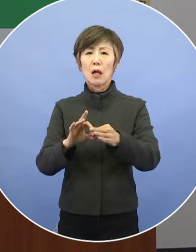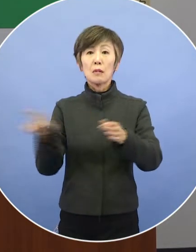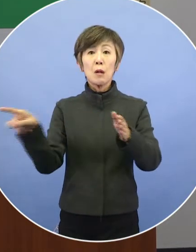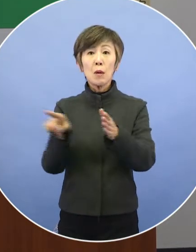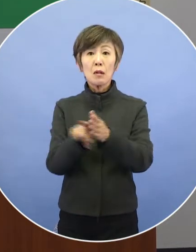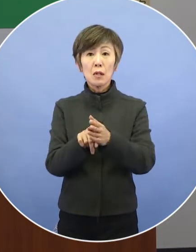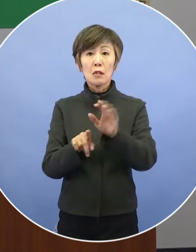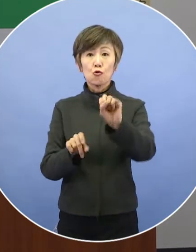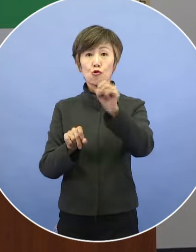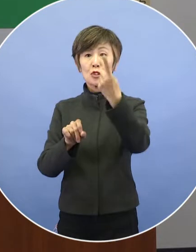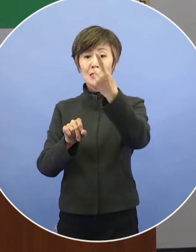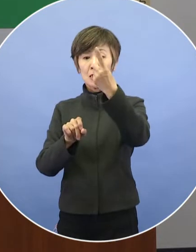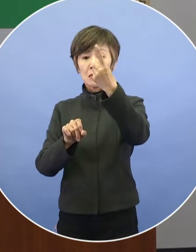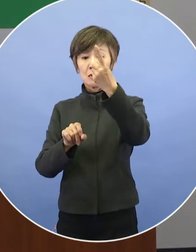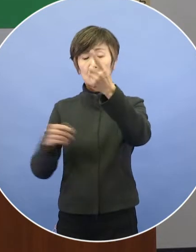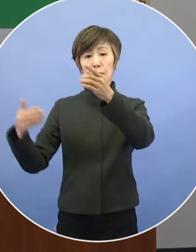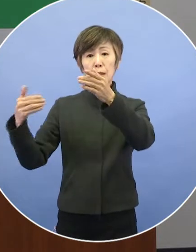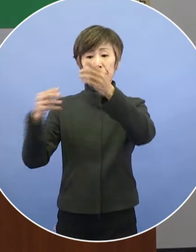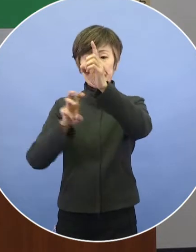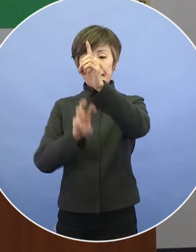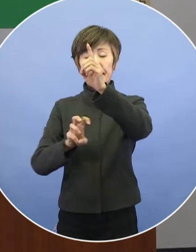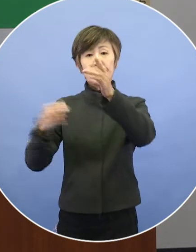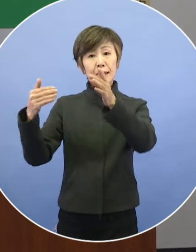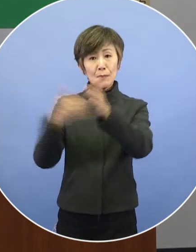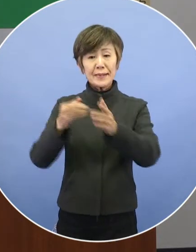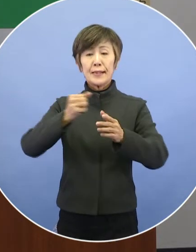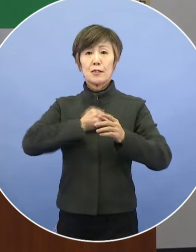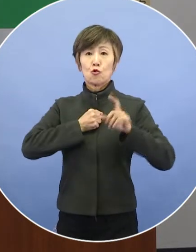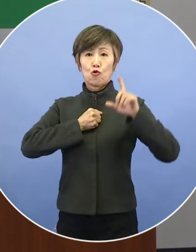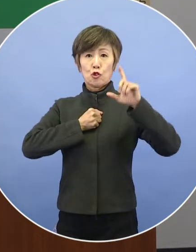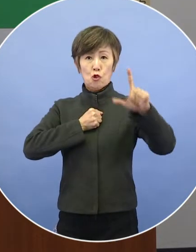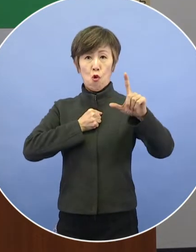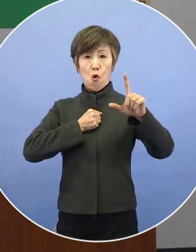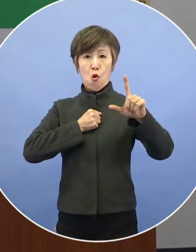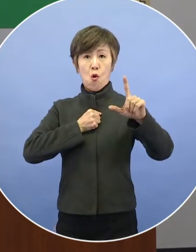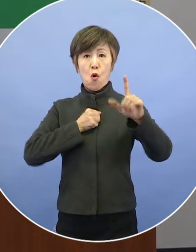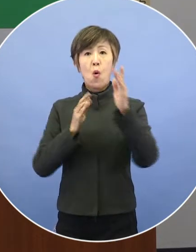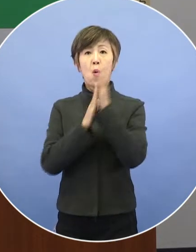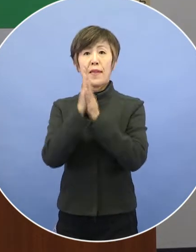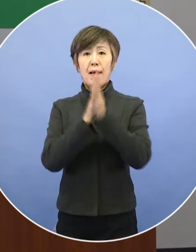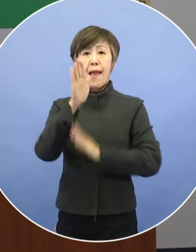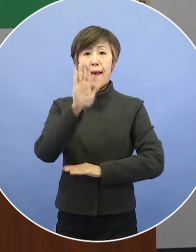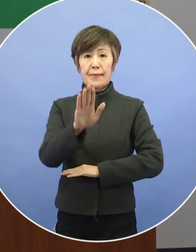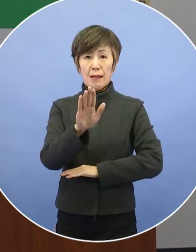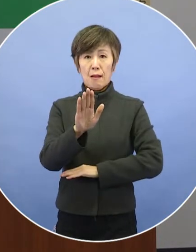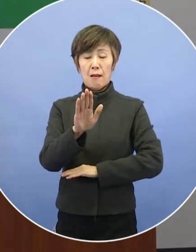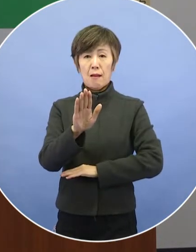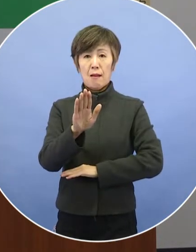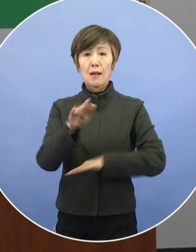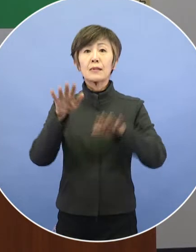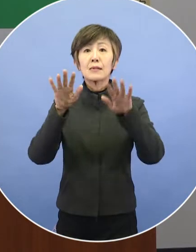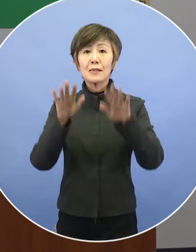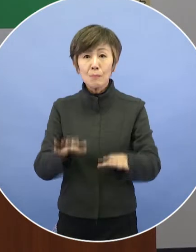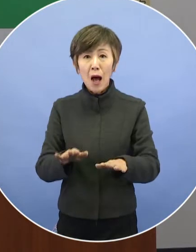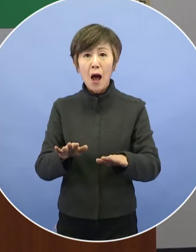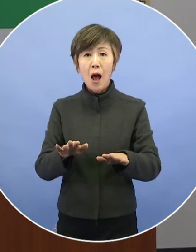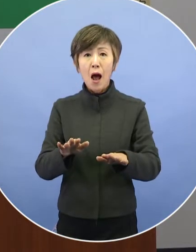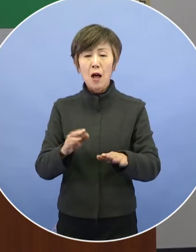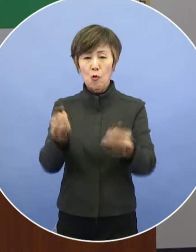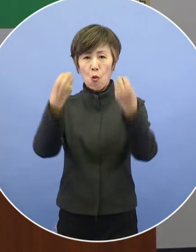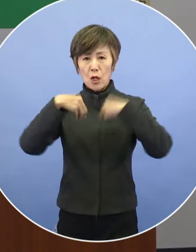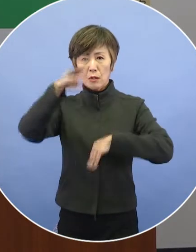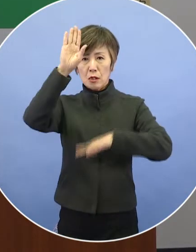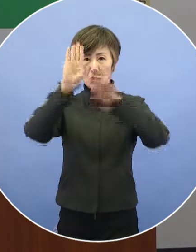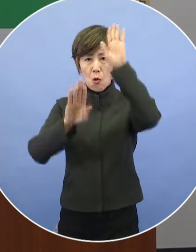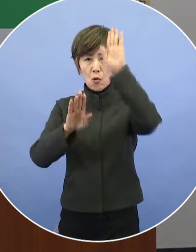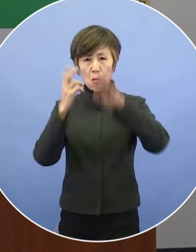これまでは11月いっぱい注意報ということで皆様にお願いをしておりましたが現在の